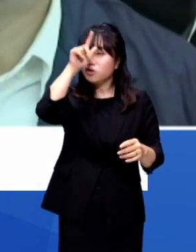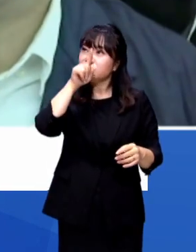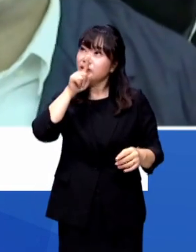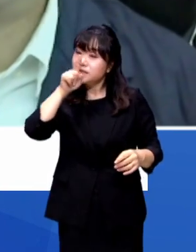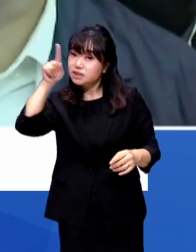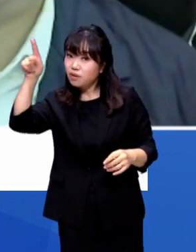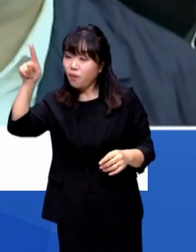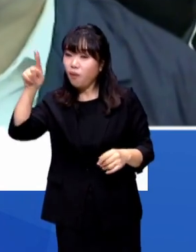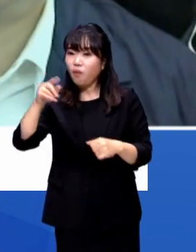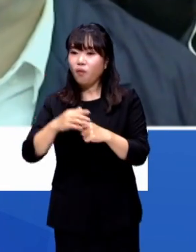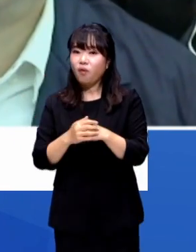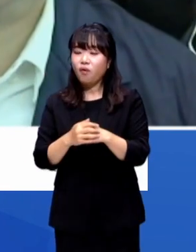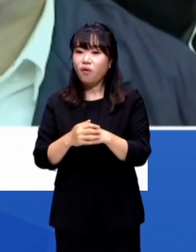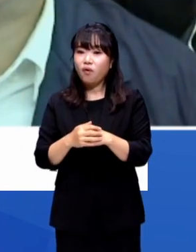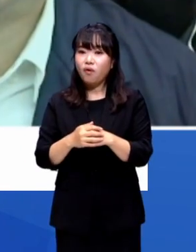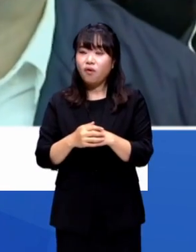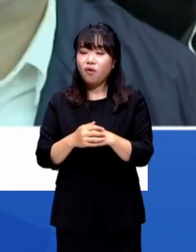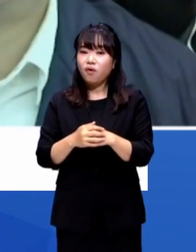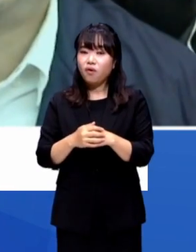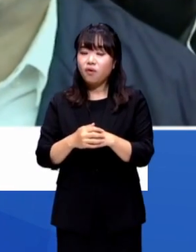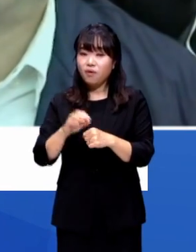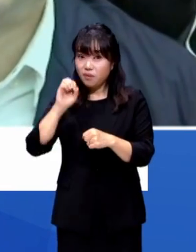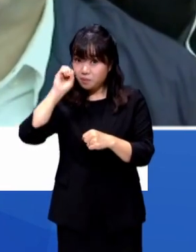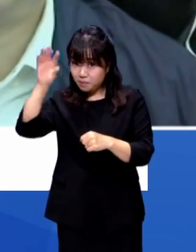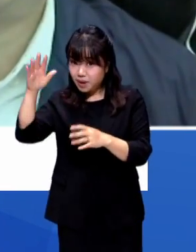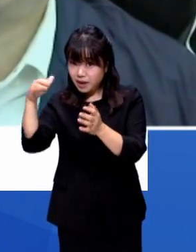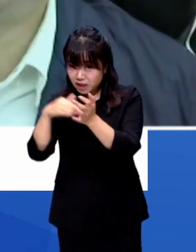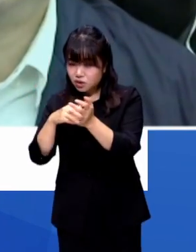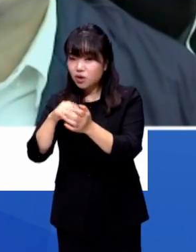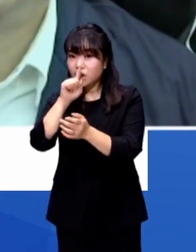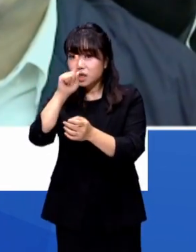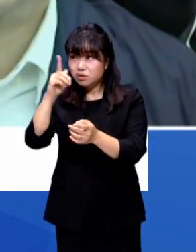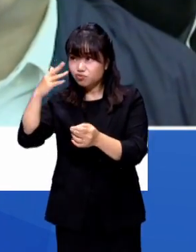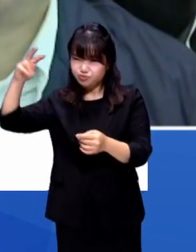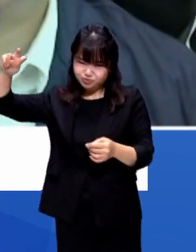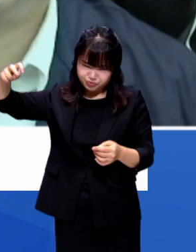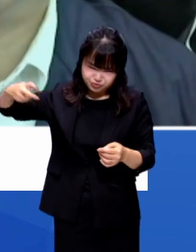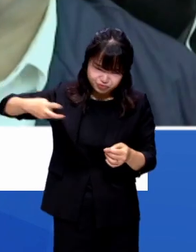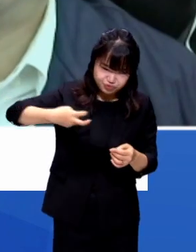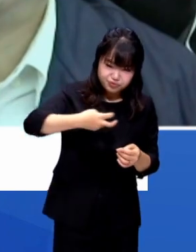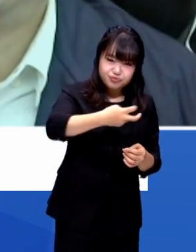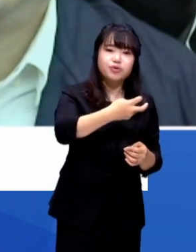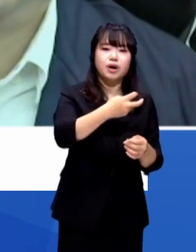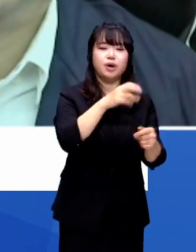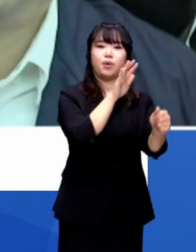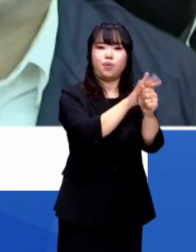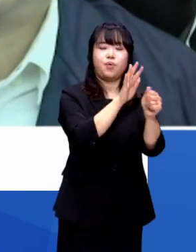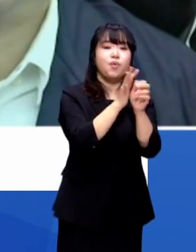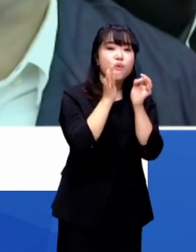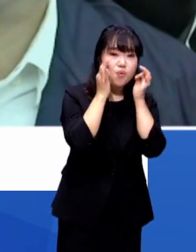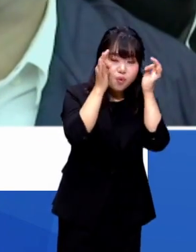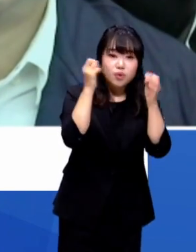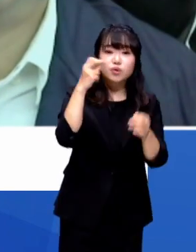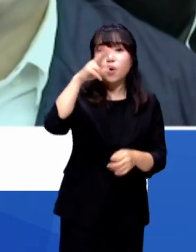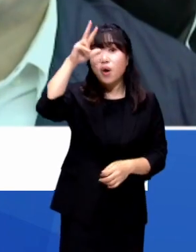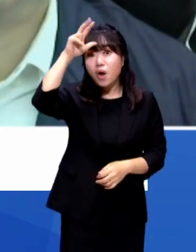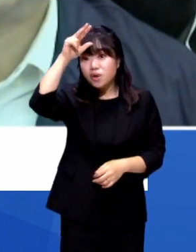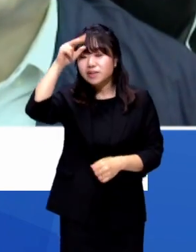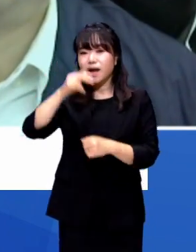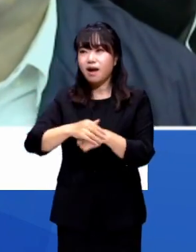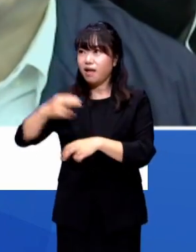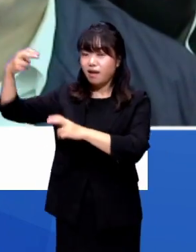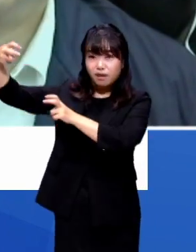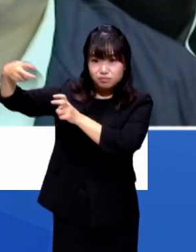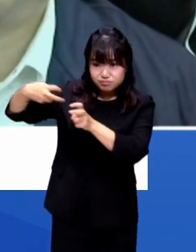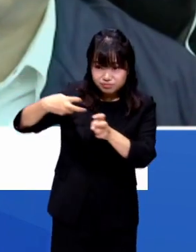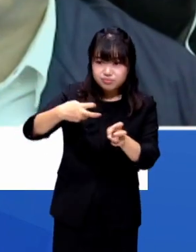따라서 열심히 그 소방당국에서 움직였다고 생각을 하고 있고요. 그다음에 경찰에서도 교통 통제를 위해서